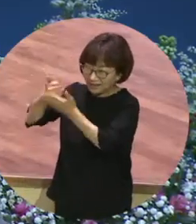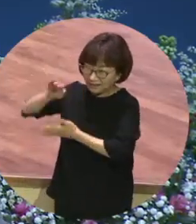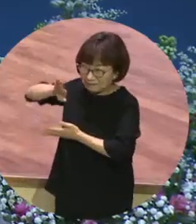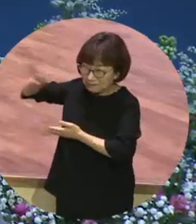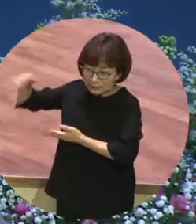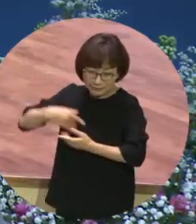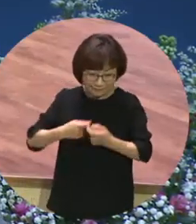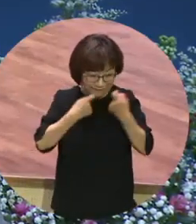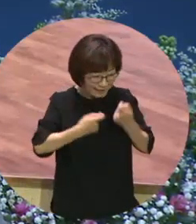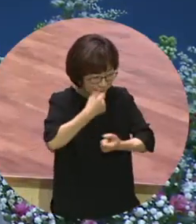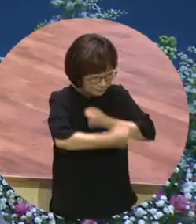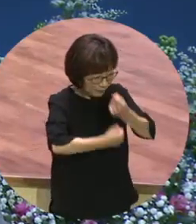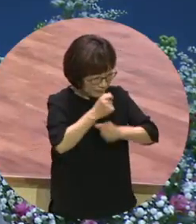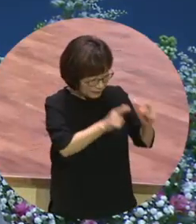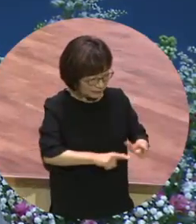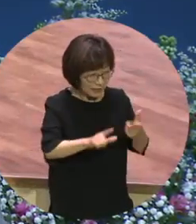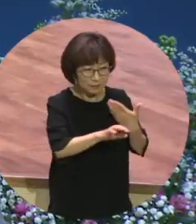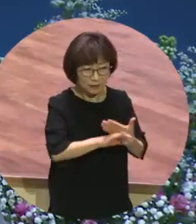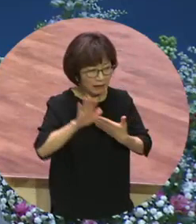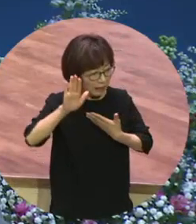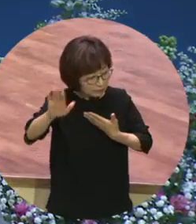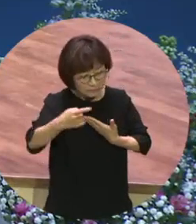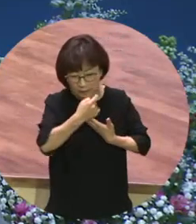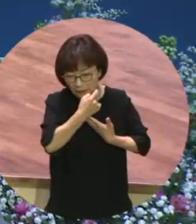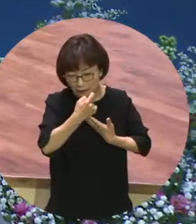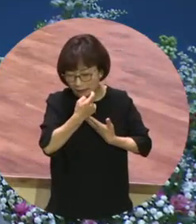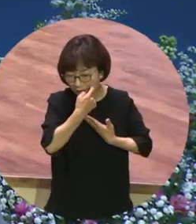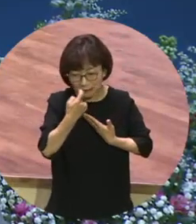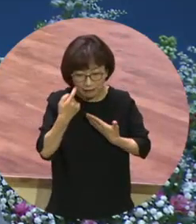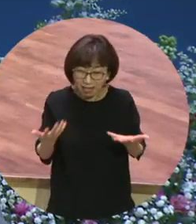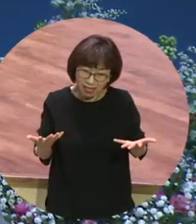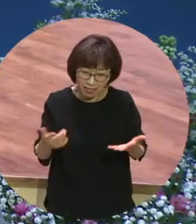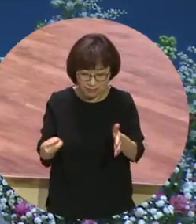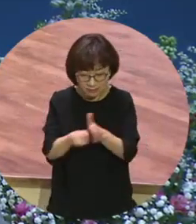정인대 삶을 살 수가 없는 거예요. 그래서 성부사 인생